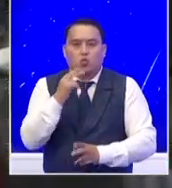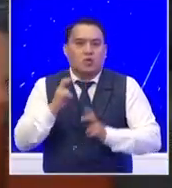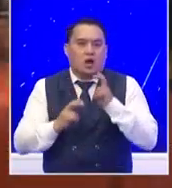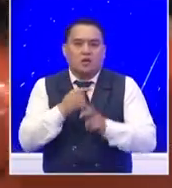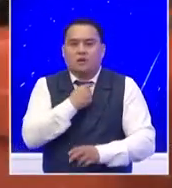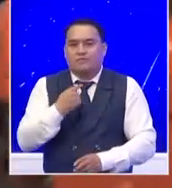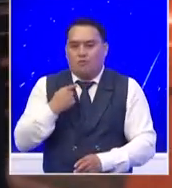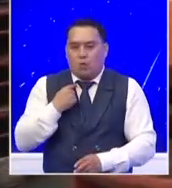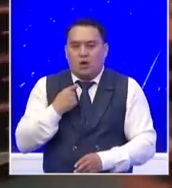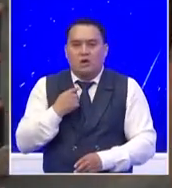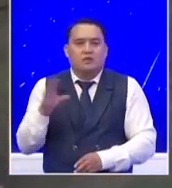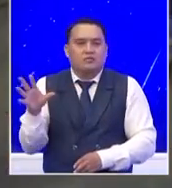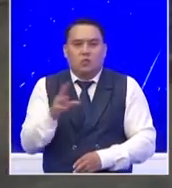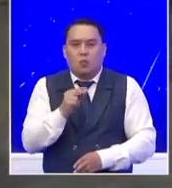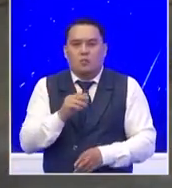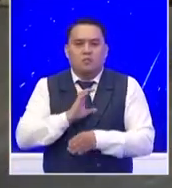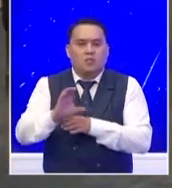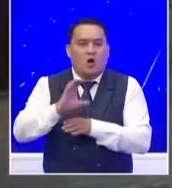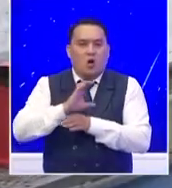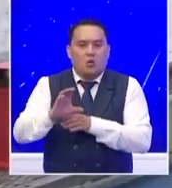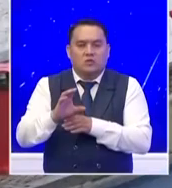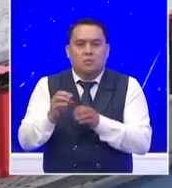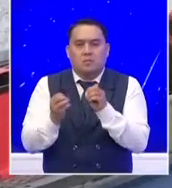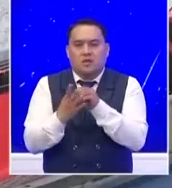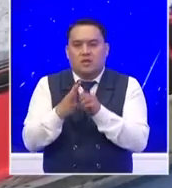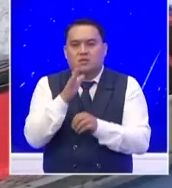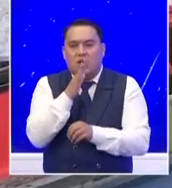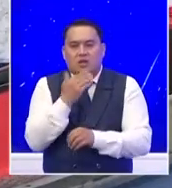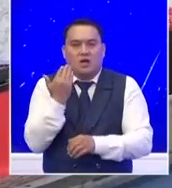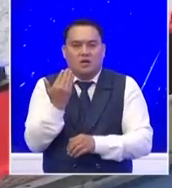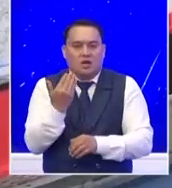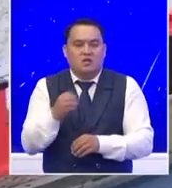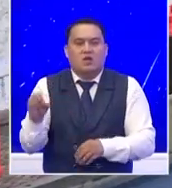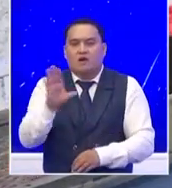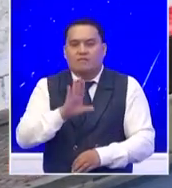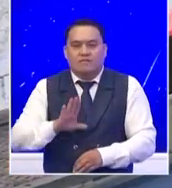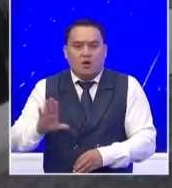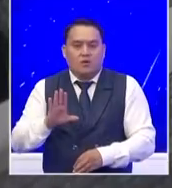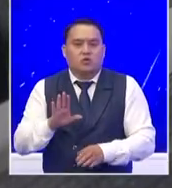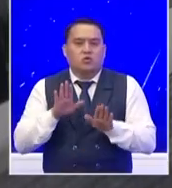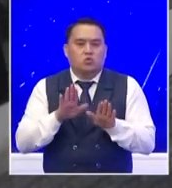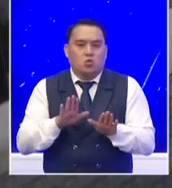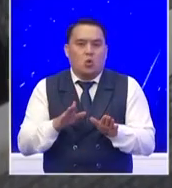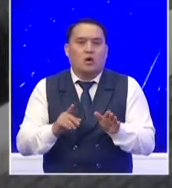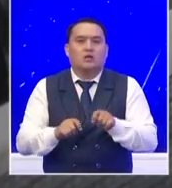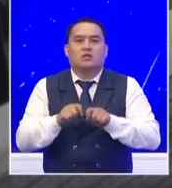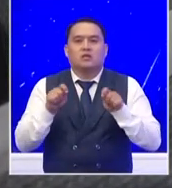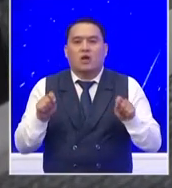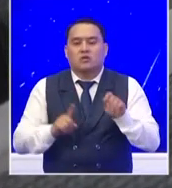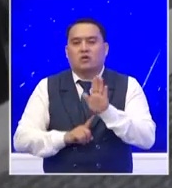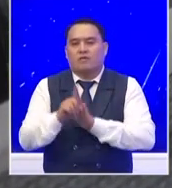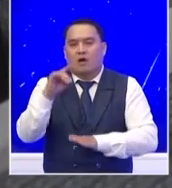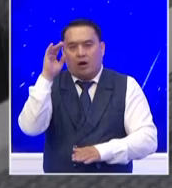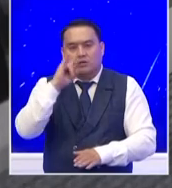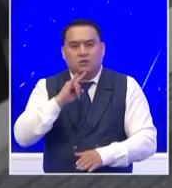завода. Ближние зарубежья продукция поставляется уже около 15 лет, а вот европейский рынок завоеван недавно. Качество